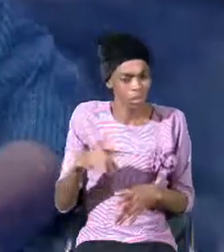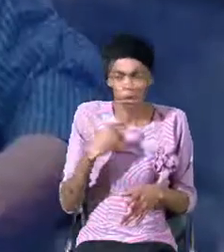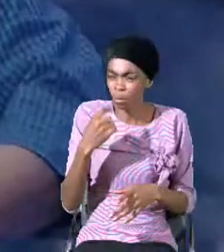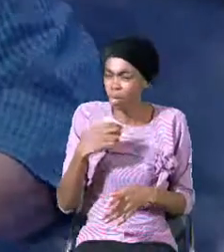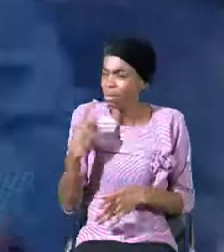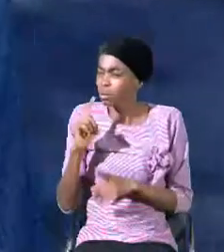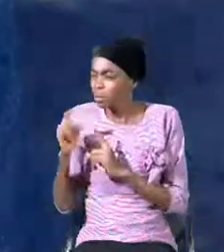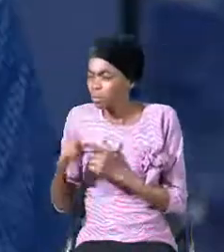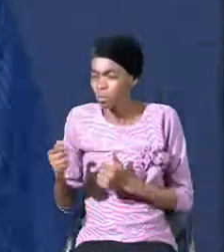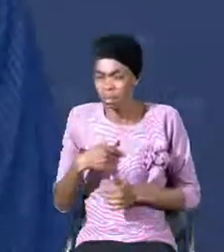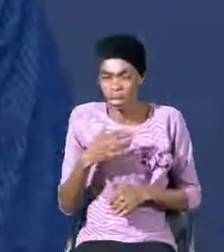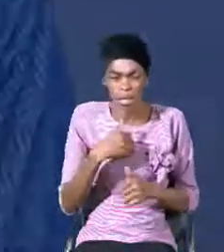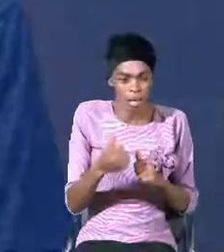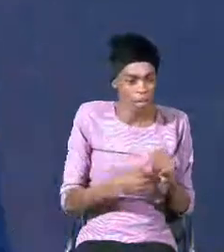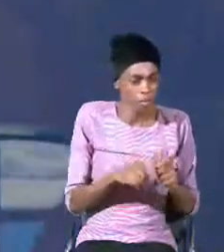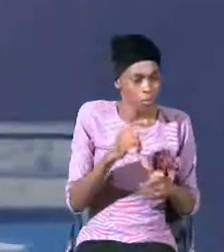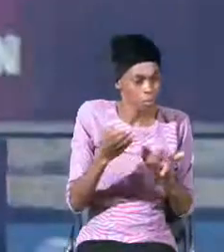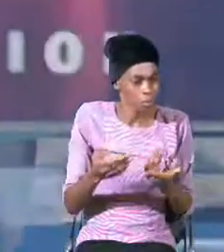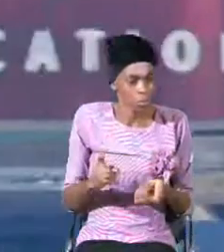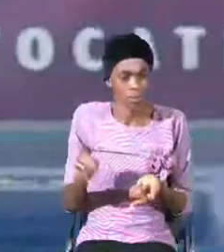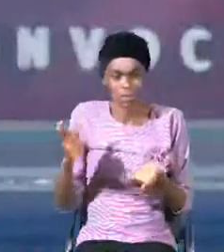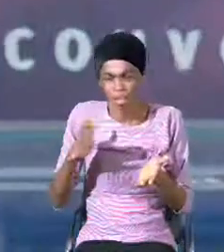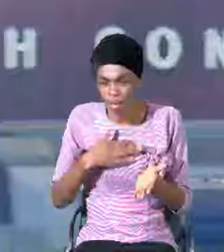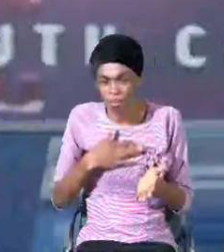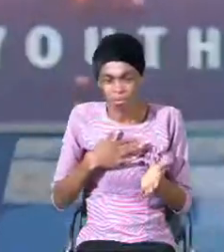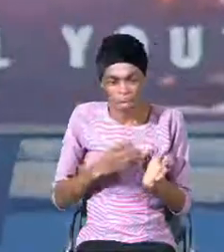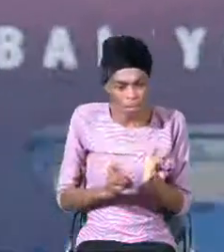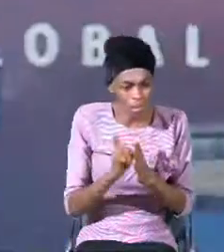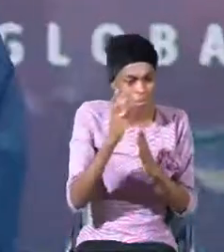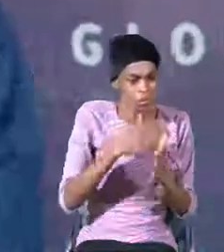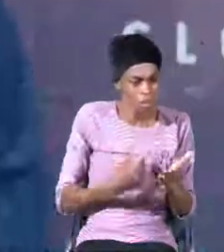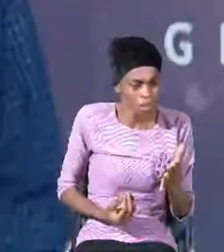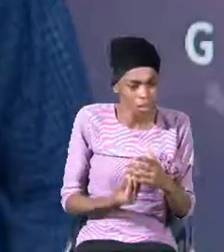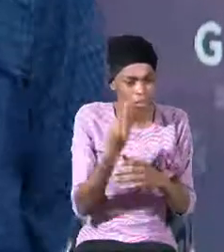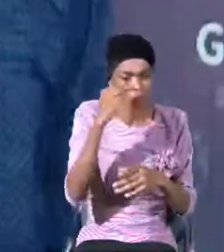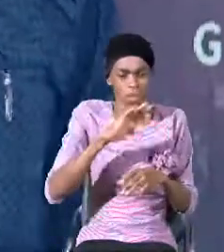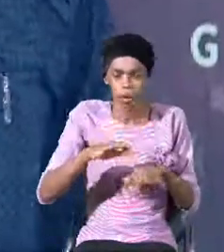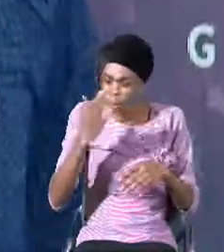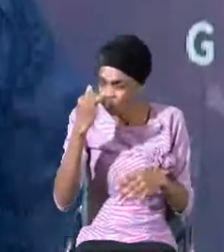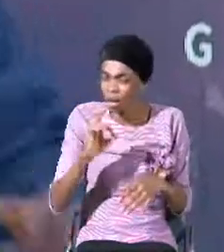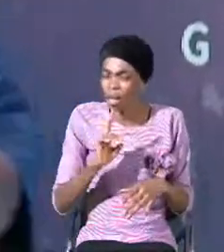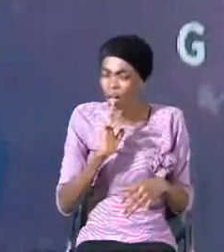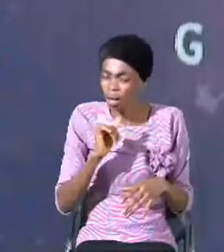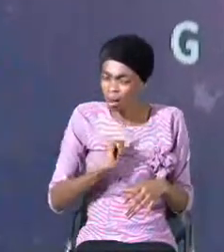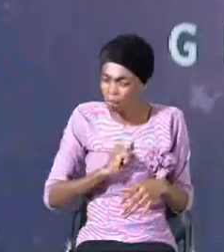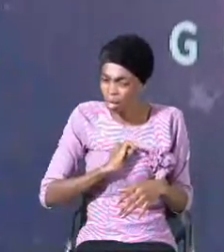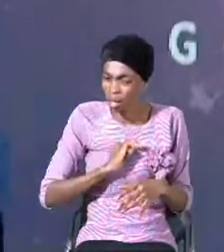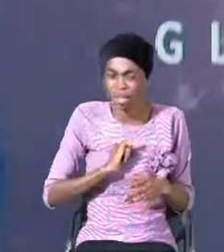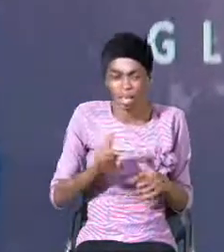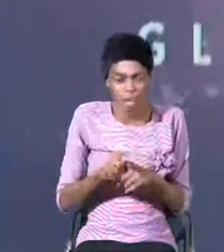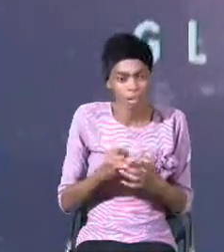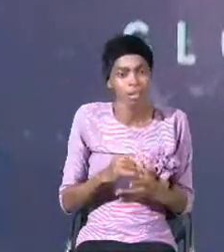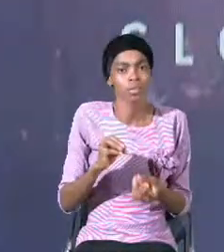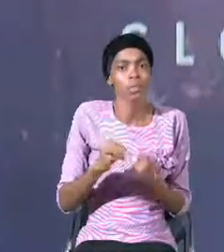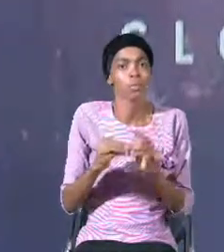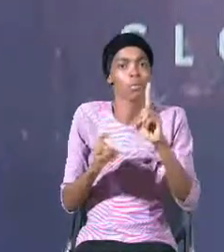me parlent, et tout le monde, mon développement et ma croissance. Comment est-ce que je suis comme ça? Ils